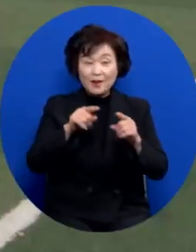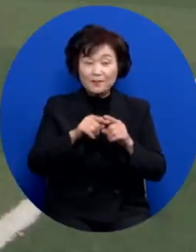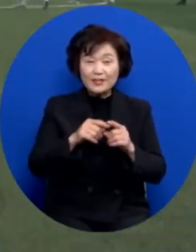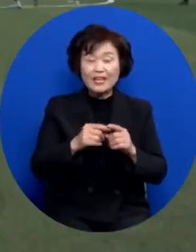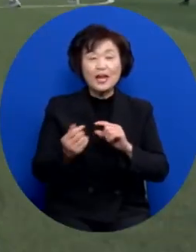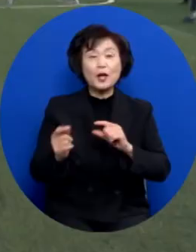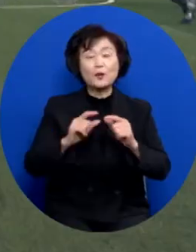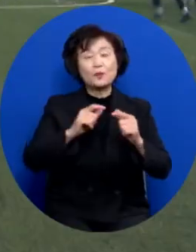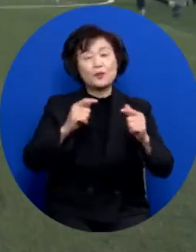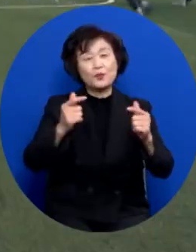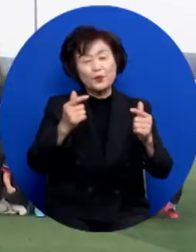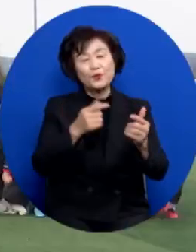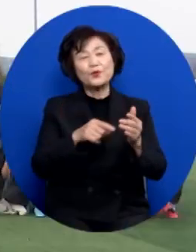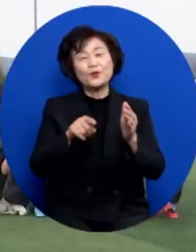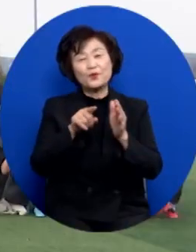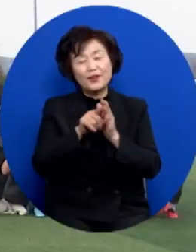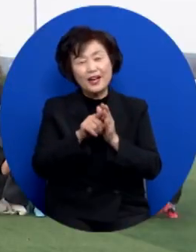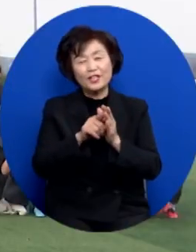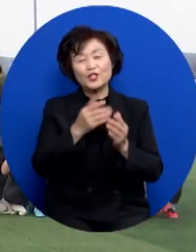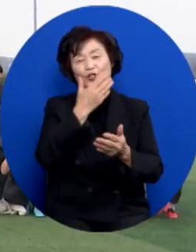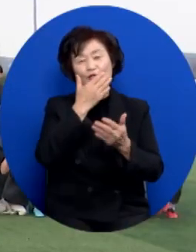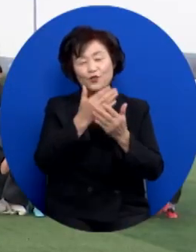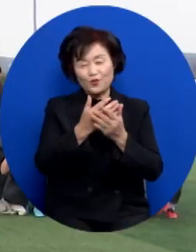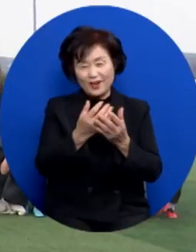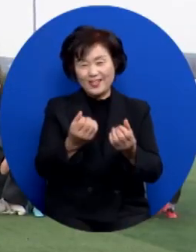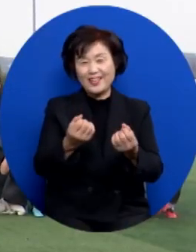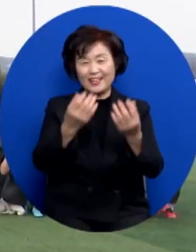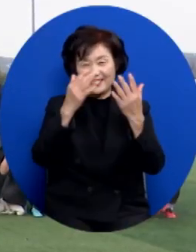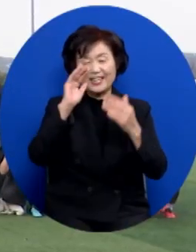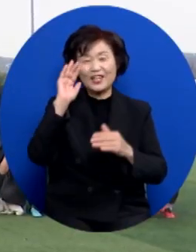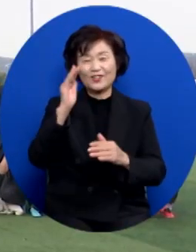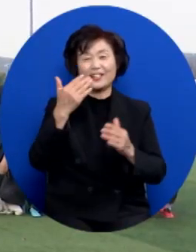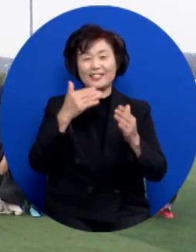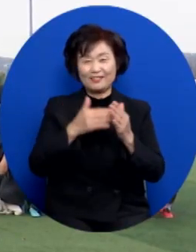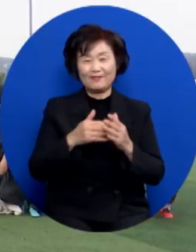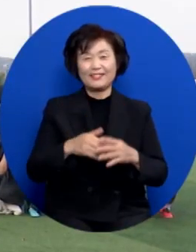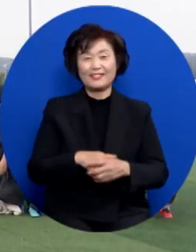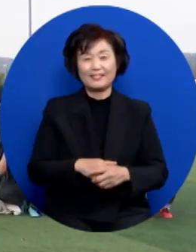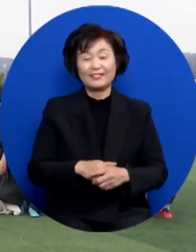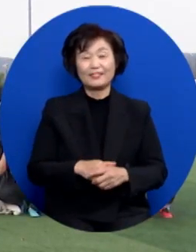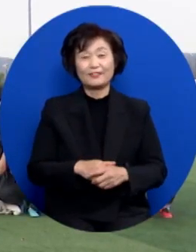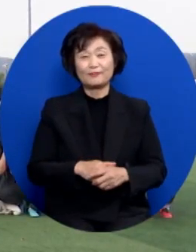부흥을 도모하는 중요한 역할이 됐습니다. CTS 뉴스 변우현입니다.